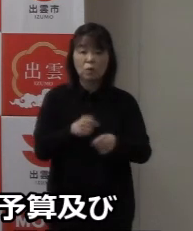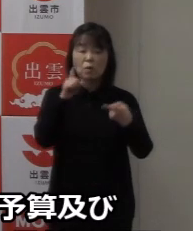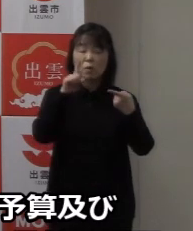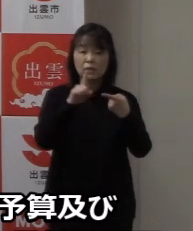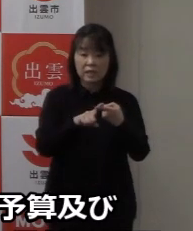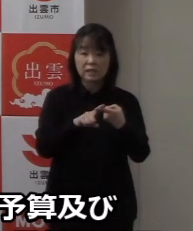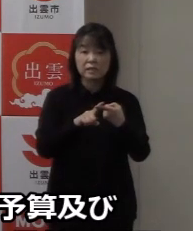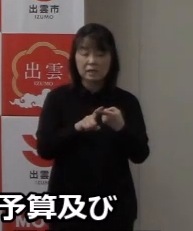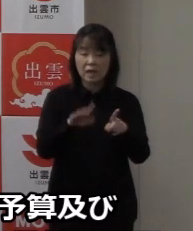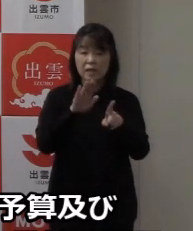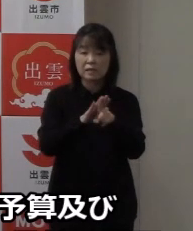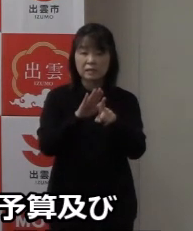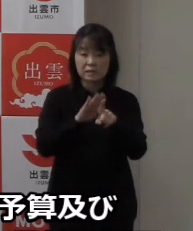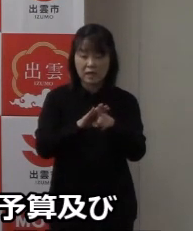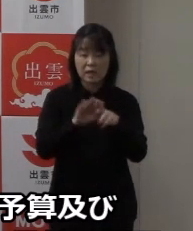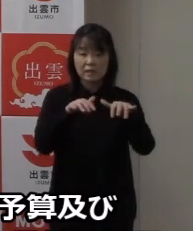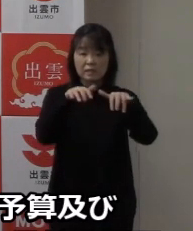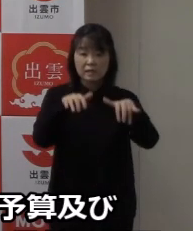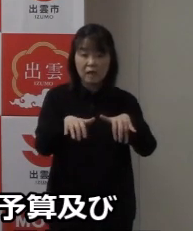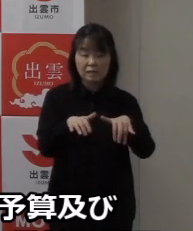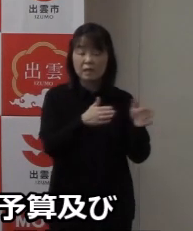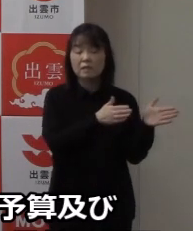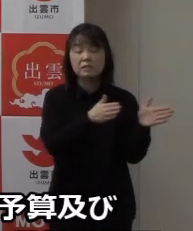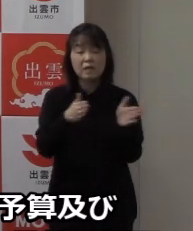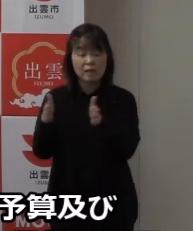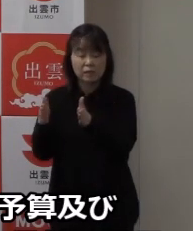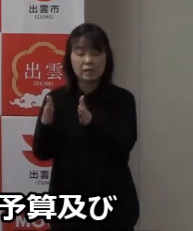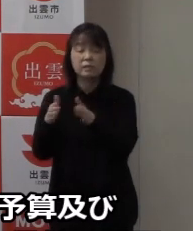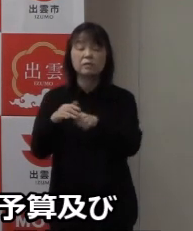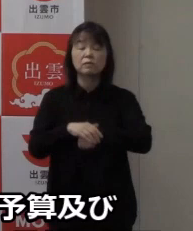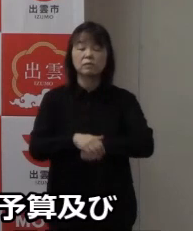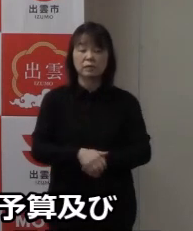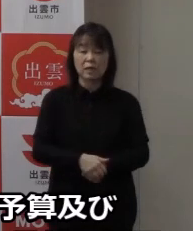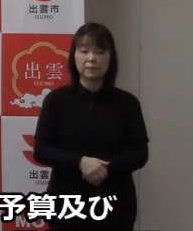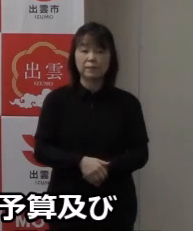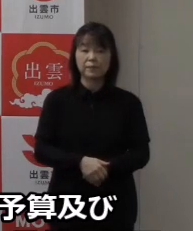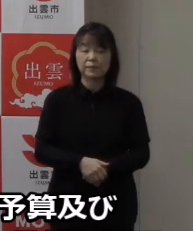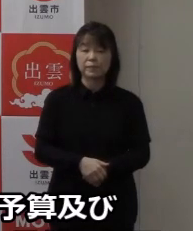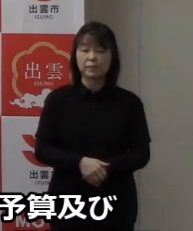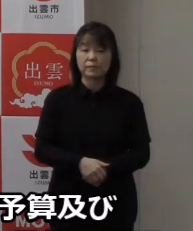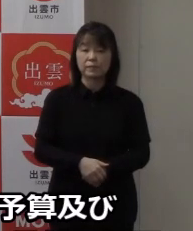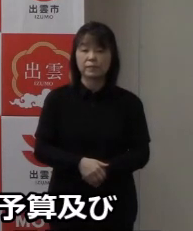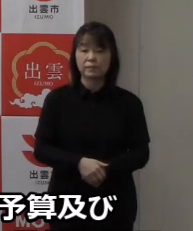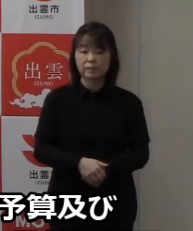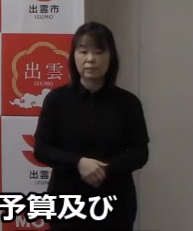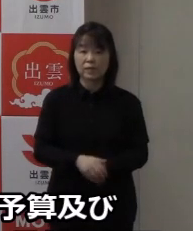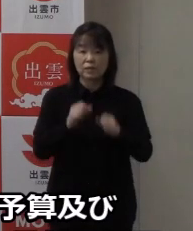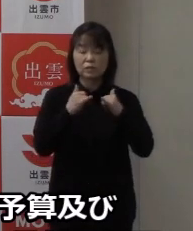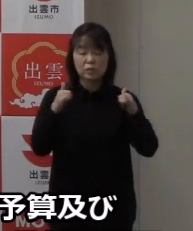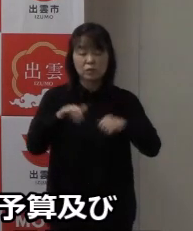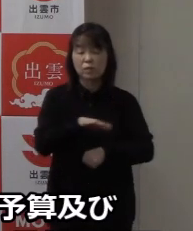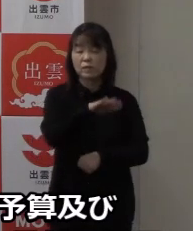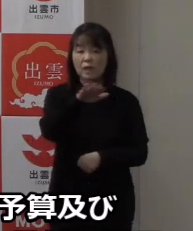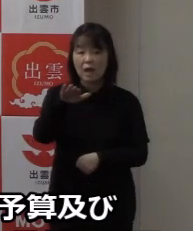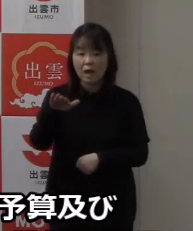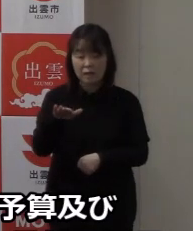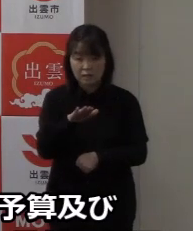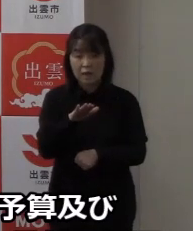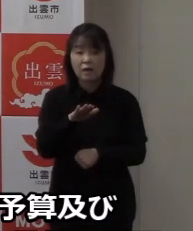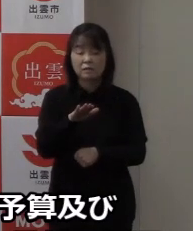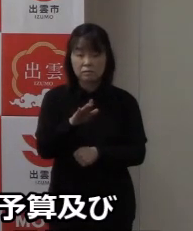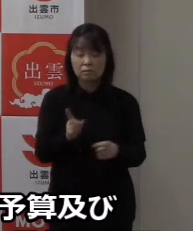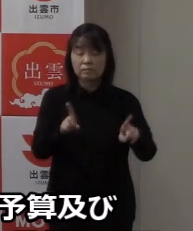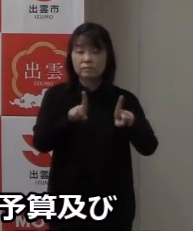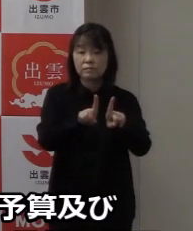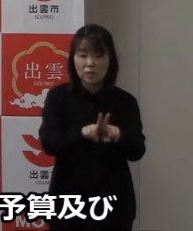度、体制整備を行ってまいります。住民の皆さん方に寄り添って包括